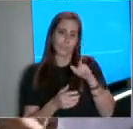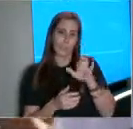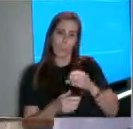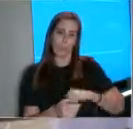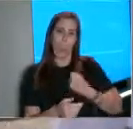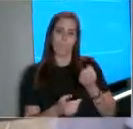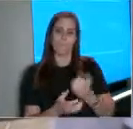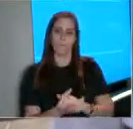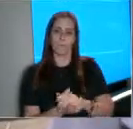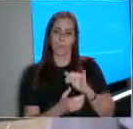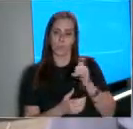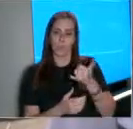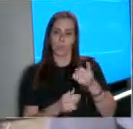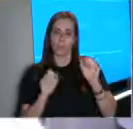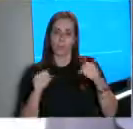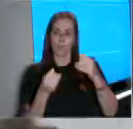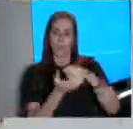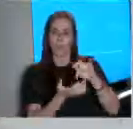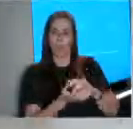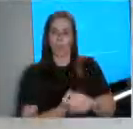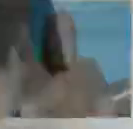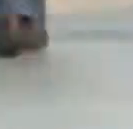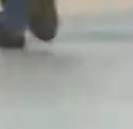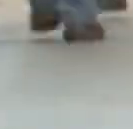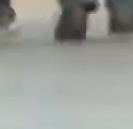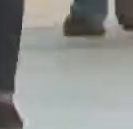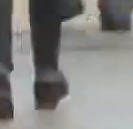כואב. נכון שהוא שולט בהרבה מקומות.